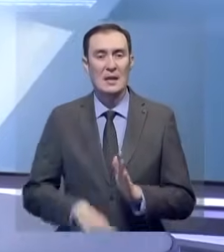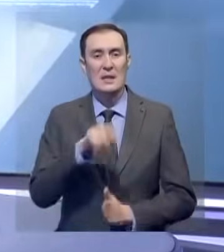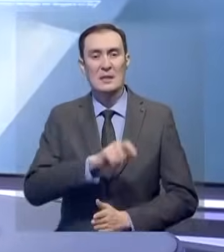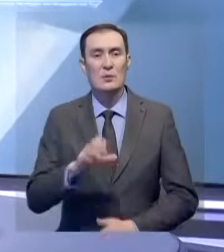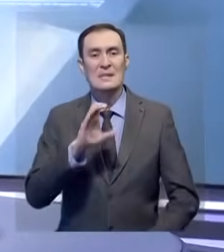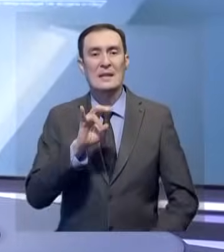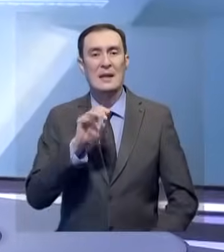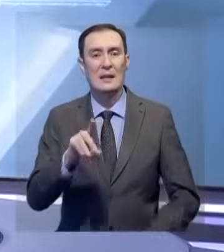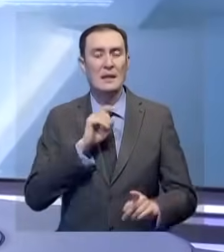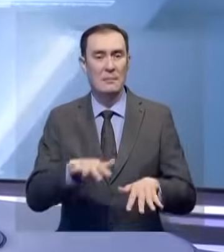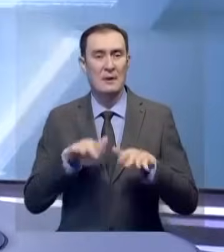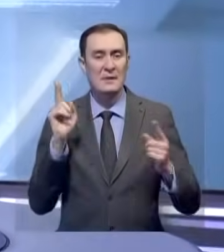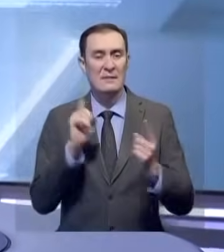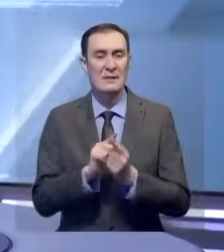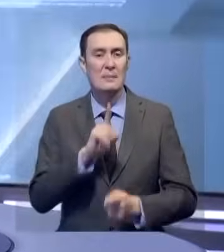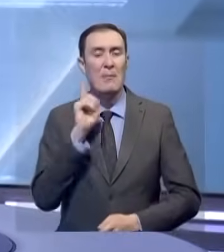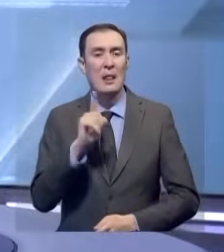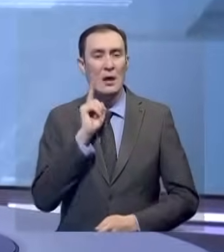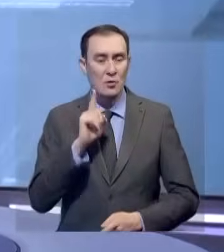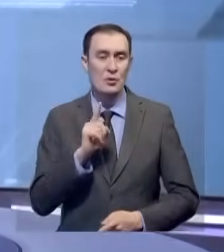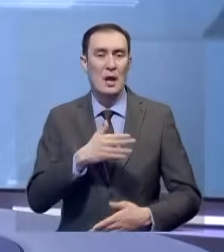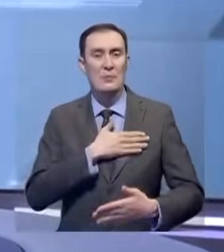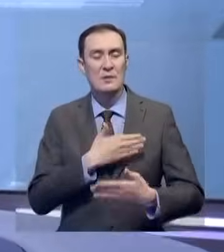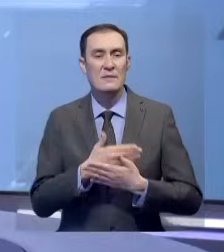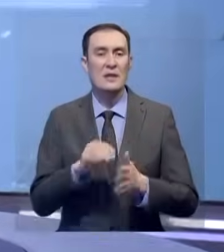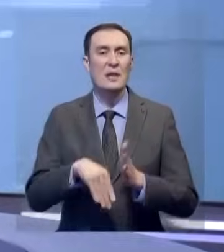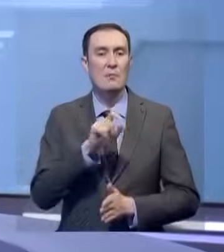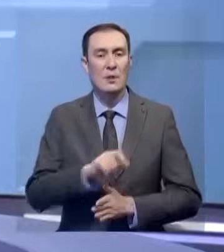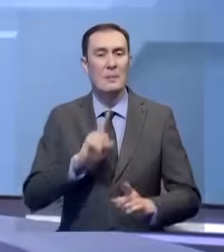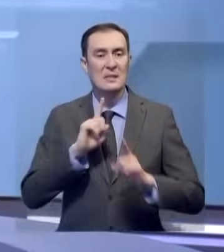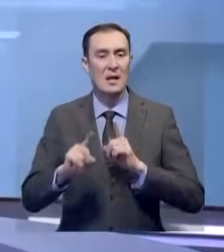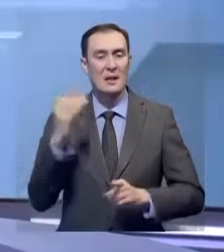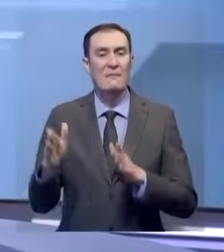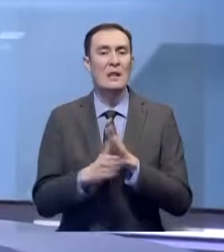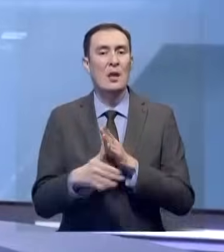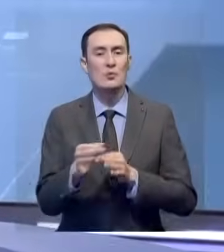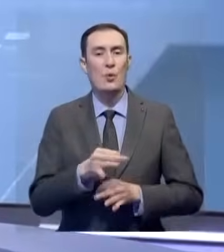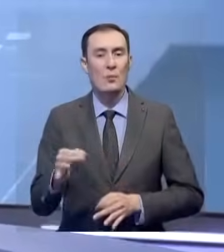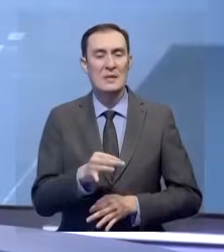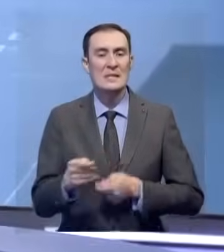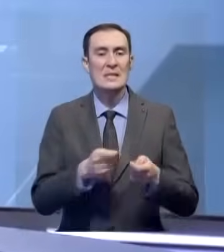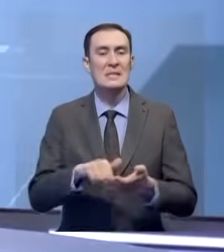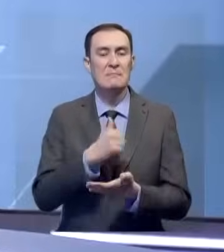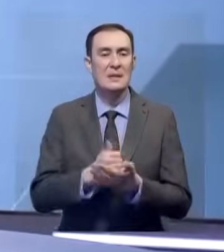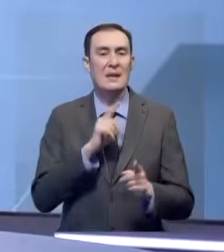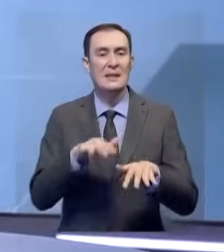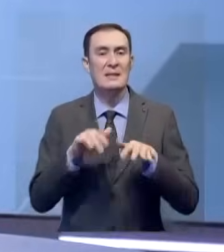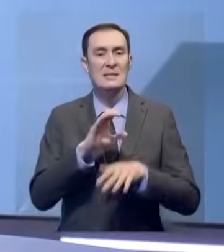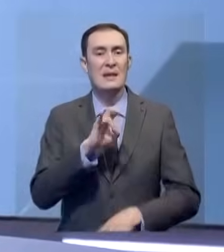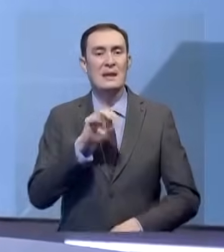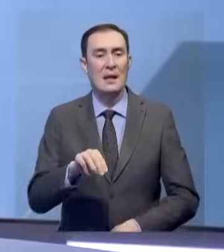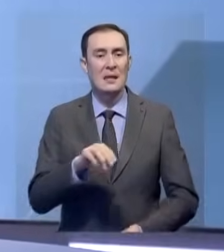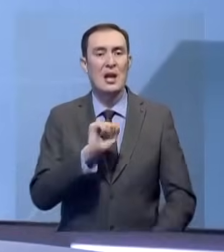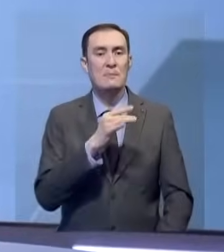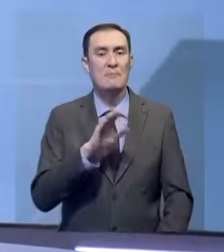Депутаты Сената парламента встретились с молодежью, общественностью и депутатами маслихатов Атырауской области. Спикер Сената